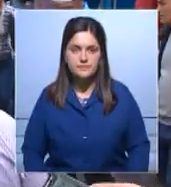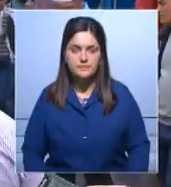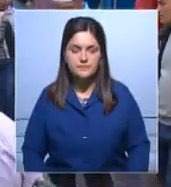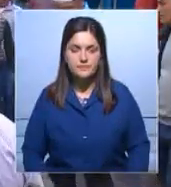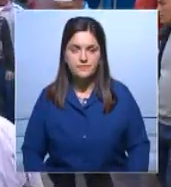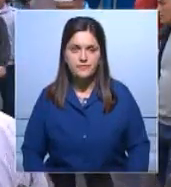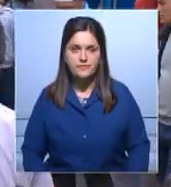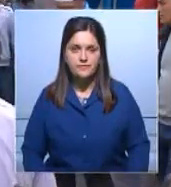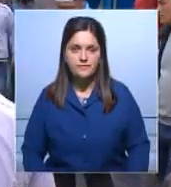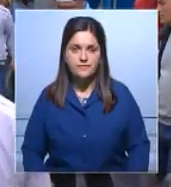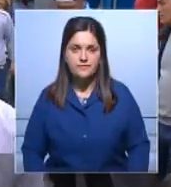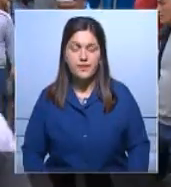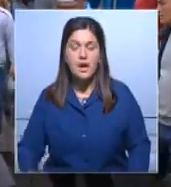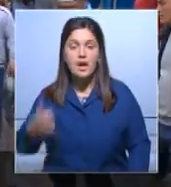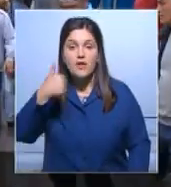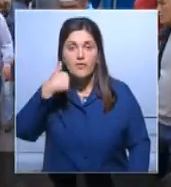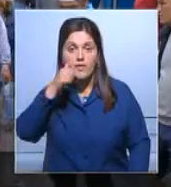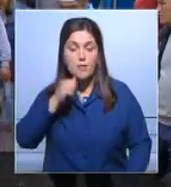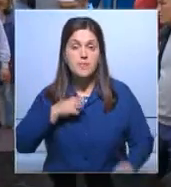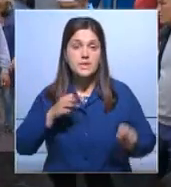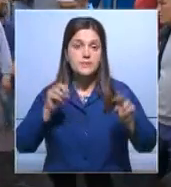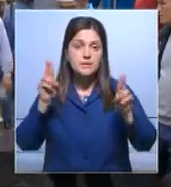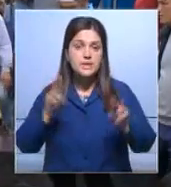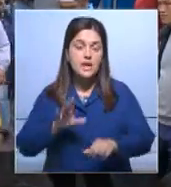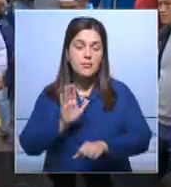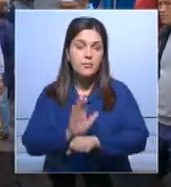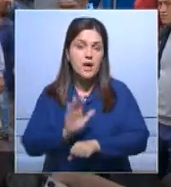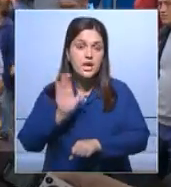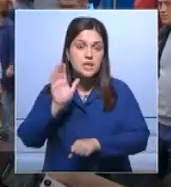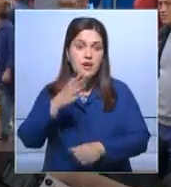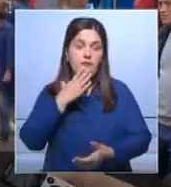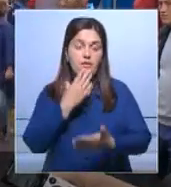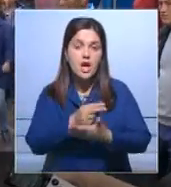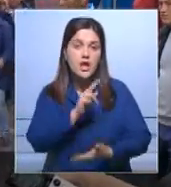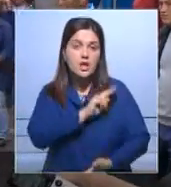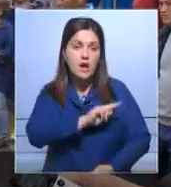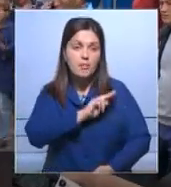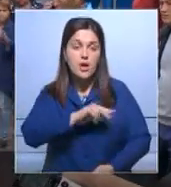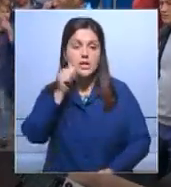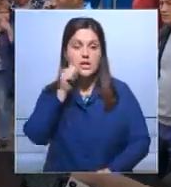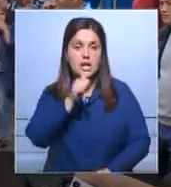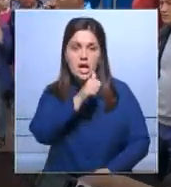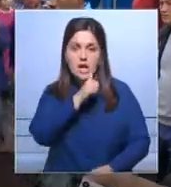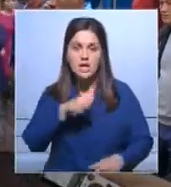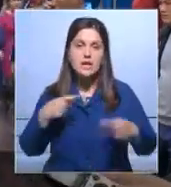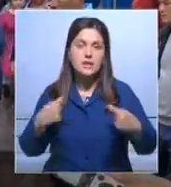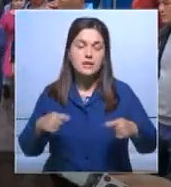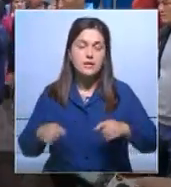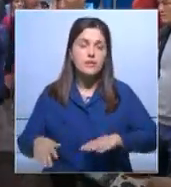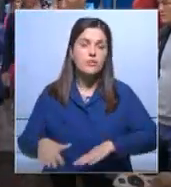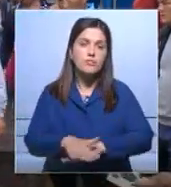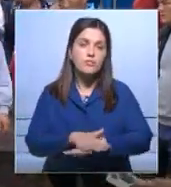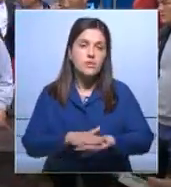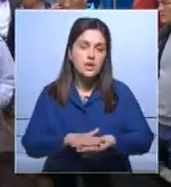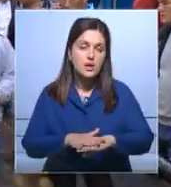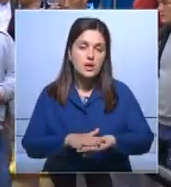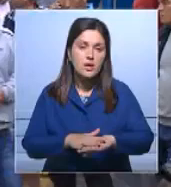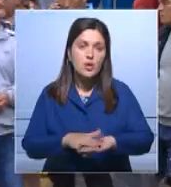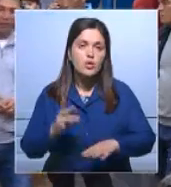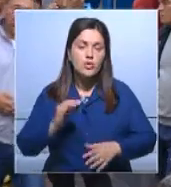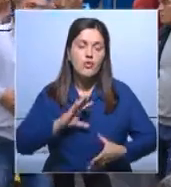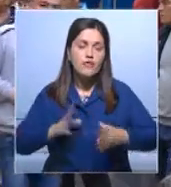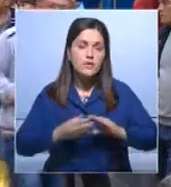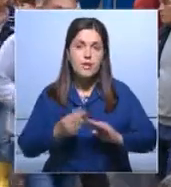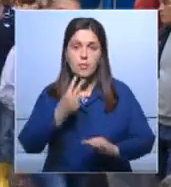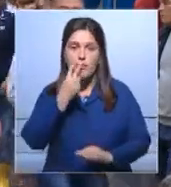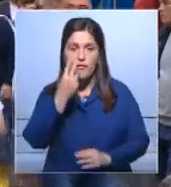Вчера, да, мы специально послали всех своих сотрудников тайно на рынки, на все рынки. Но в целом мы видим,